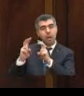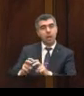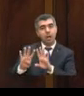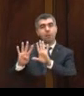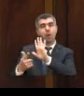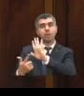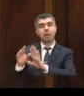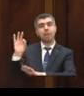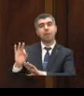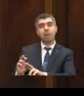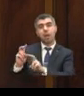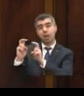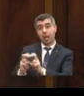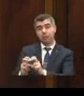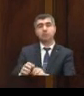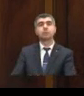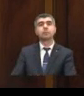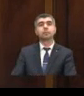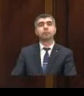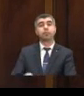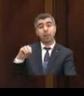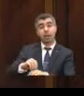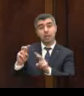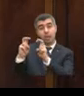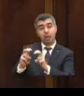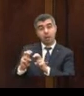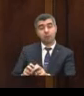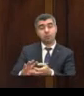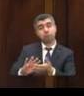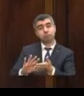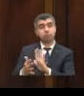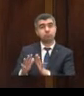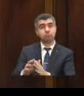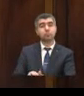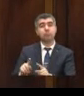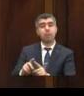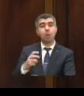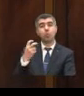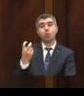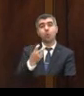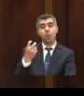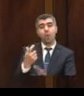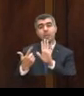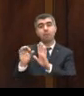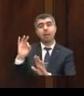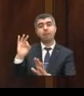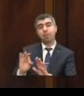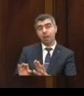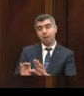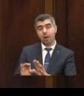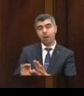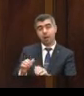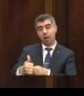74%، رابعا الانخفاض المتوقع لعائدات السياحة بنسبة 70% برسم